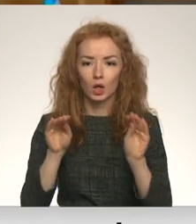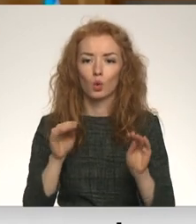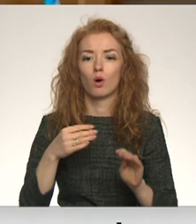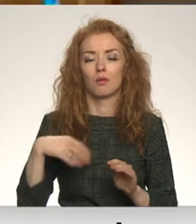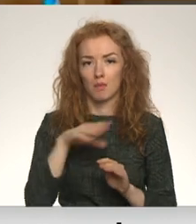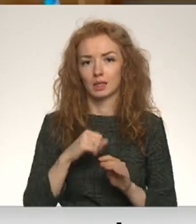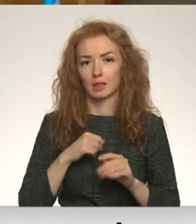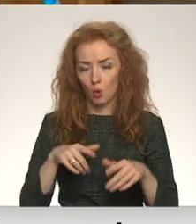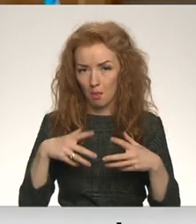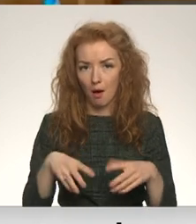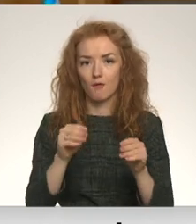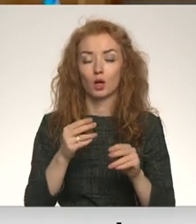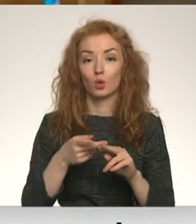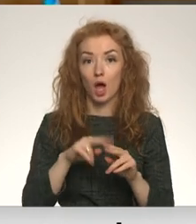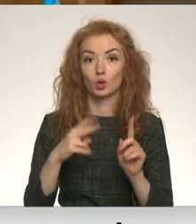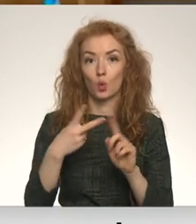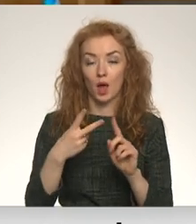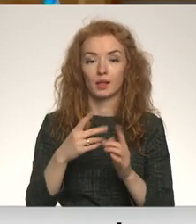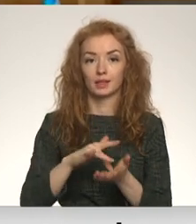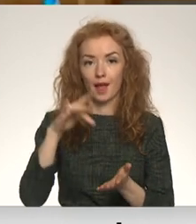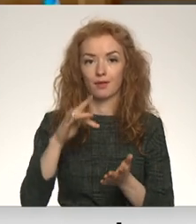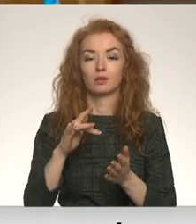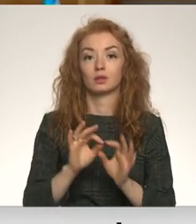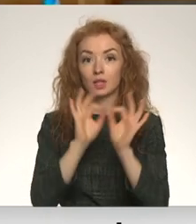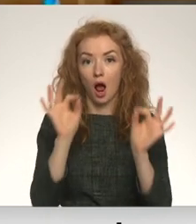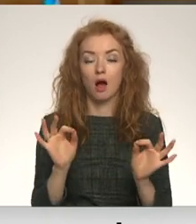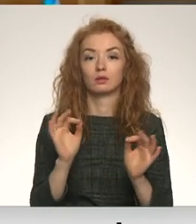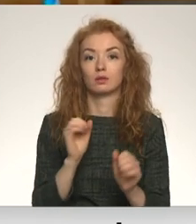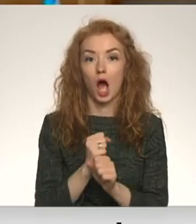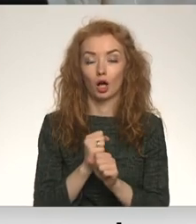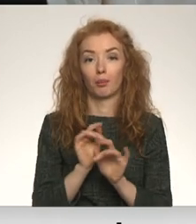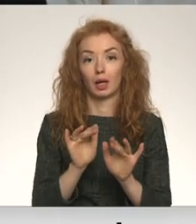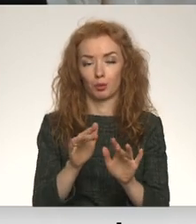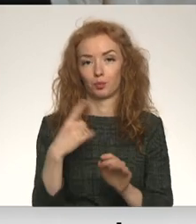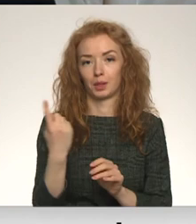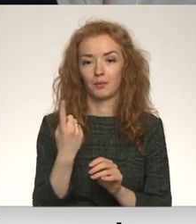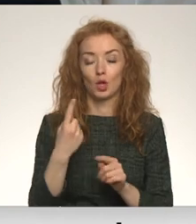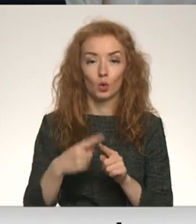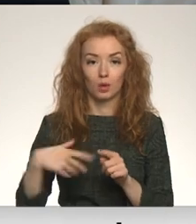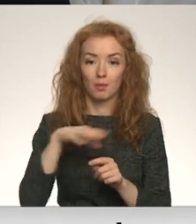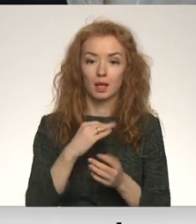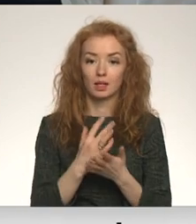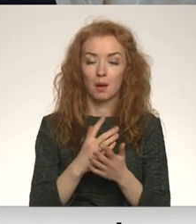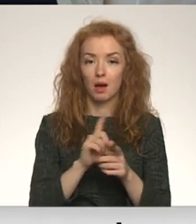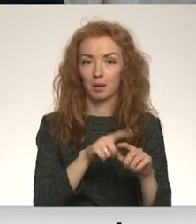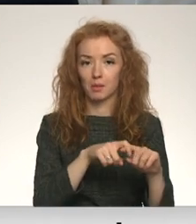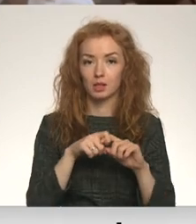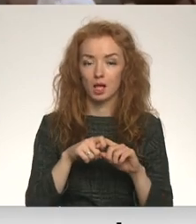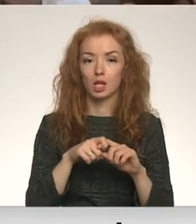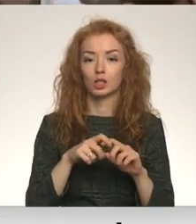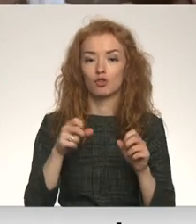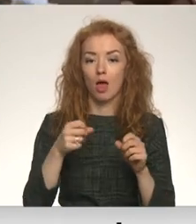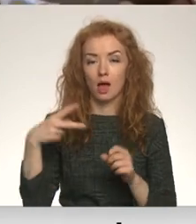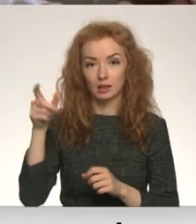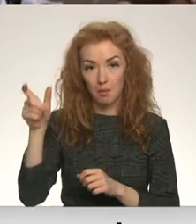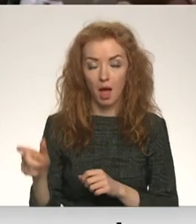arī izdarīsim, ka šāds centrs otrs sāks darbu jau nākamā pirmdien. Mēs šodien esam arī piesaistījuši vienu ekspertu, kurš ir